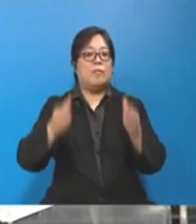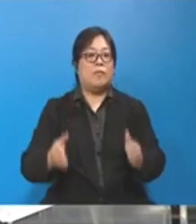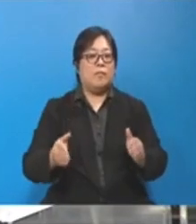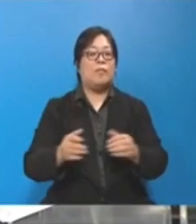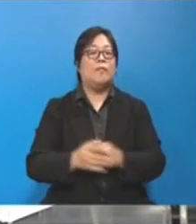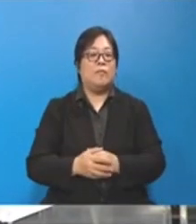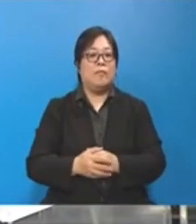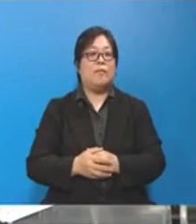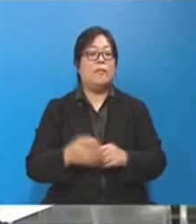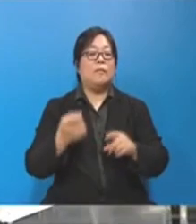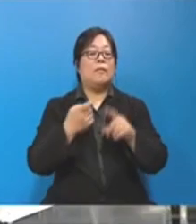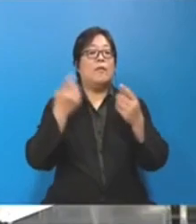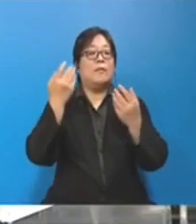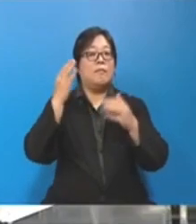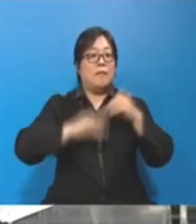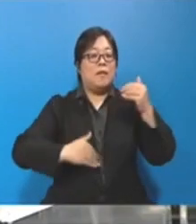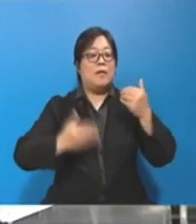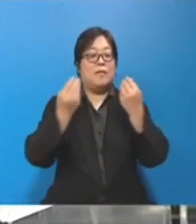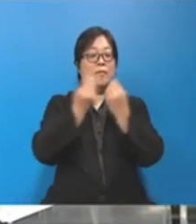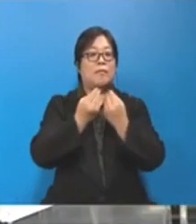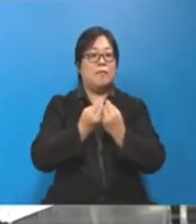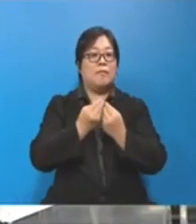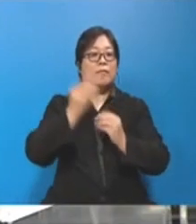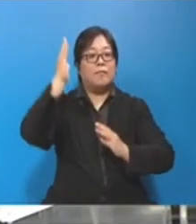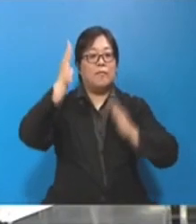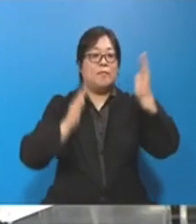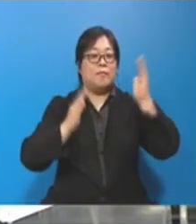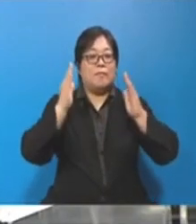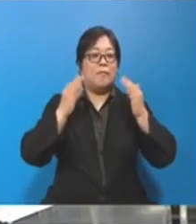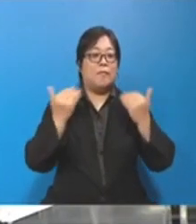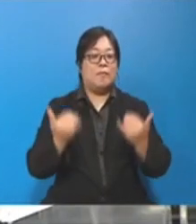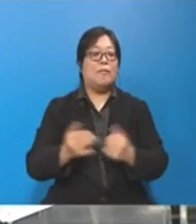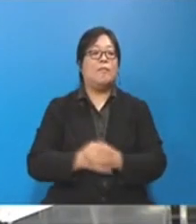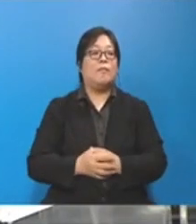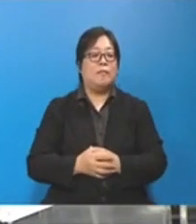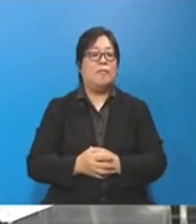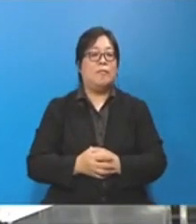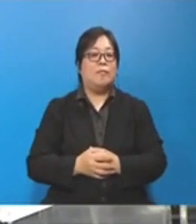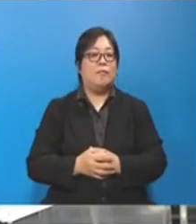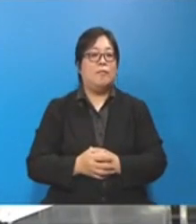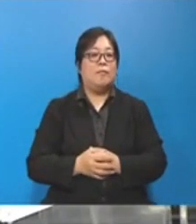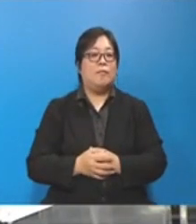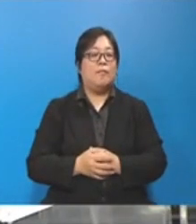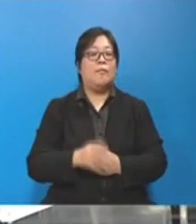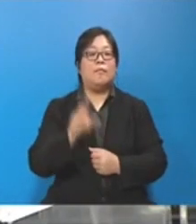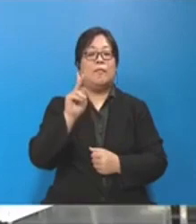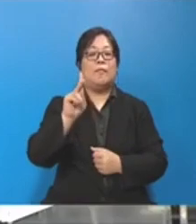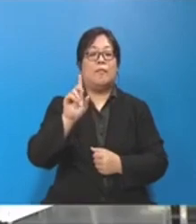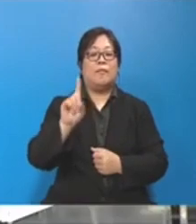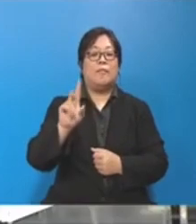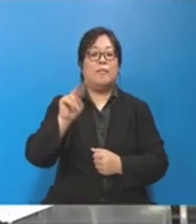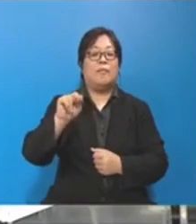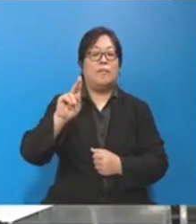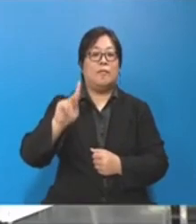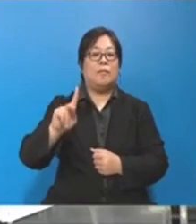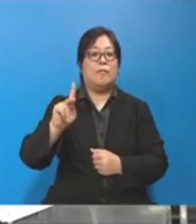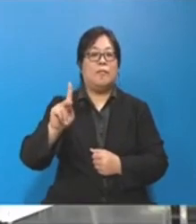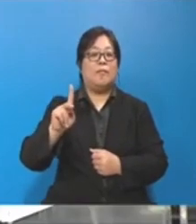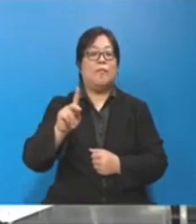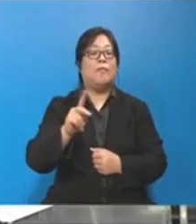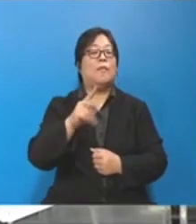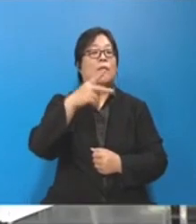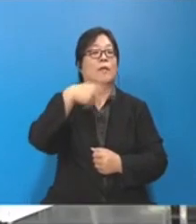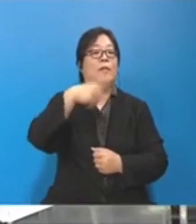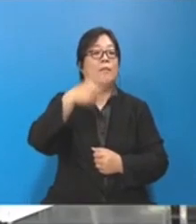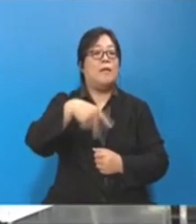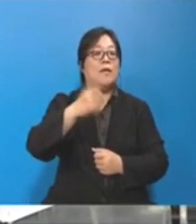di pada bilangan penduduk di Malaysia yaitu 32 poin tujuh juta penduduk menyebabkan gdng perkapita diredam